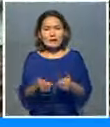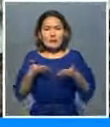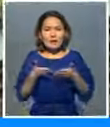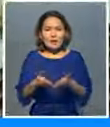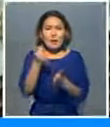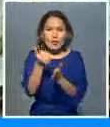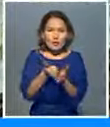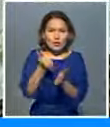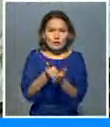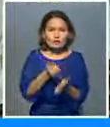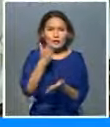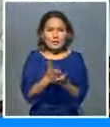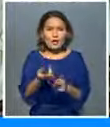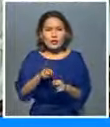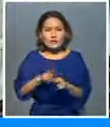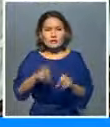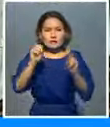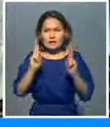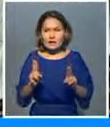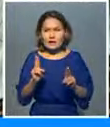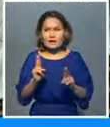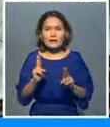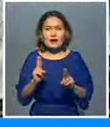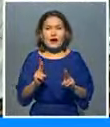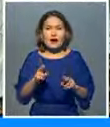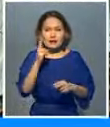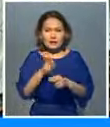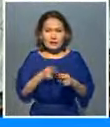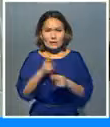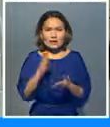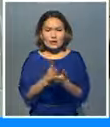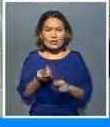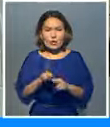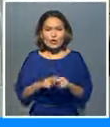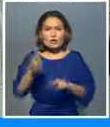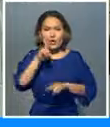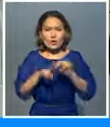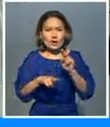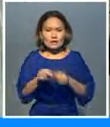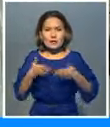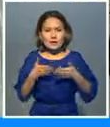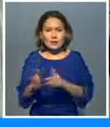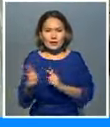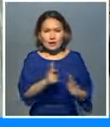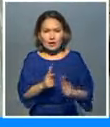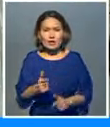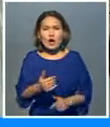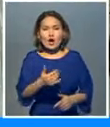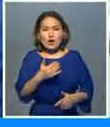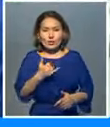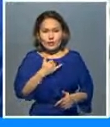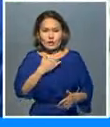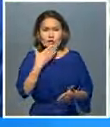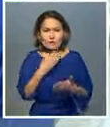бөлшектері, бөлшек мына панель дейді, осыдан жайлап-жайлап құрастырып алып келгенде түгел мына корпус болып шығады. Өзіміздің егеменді